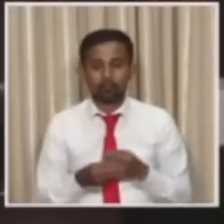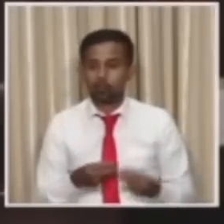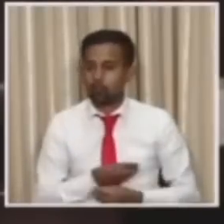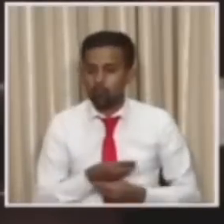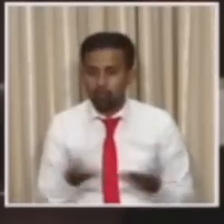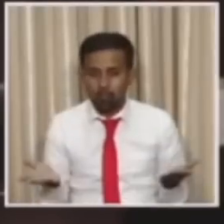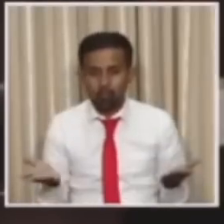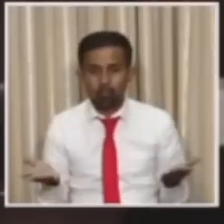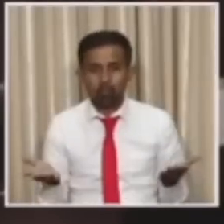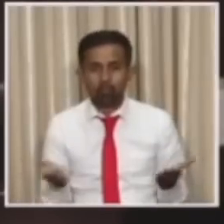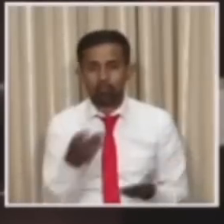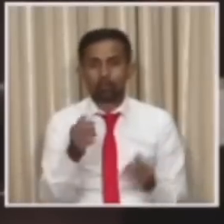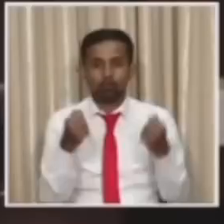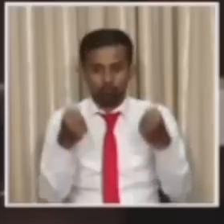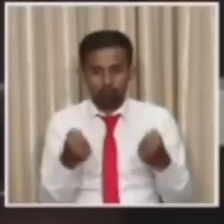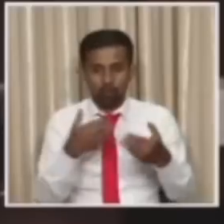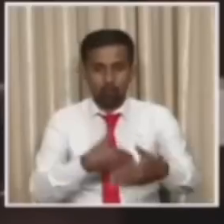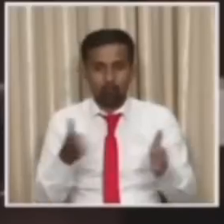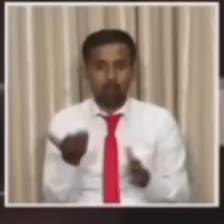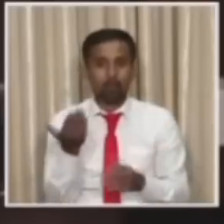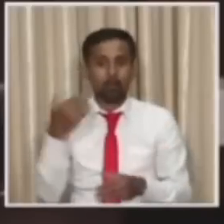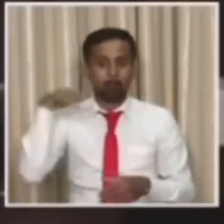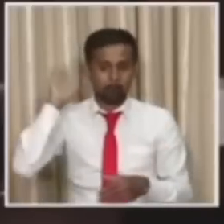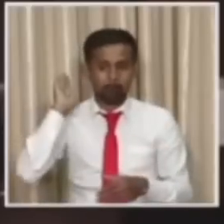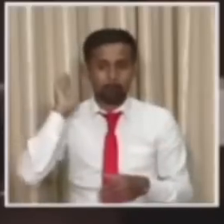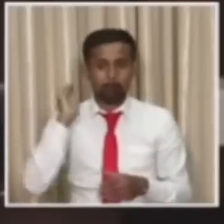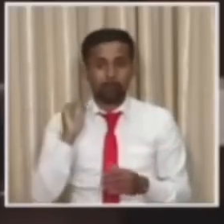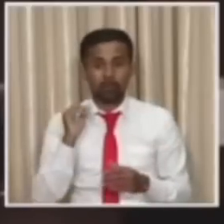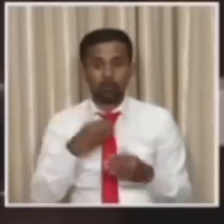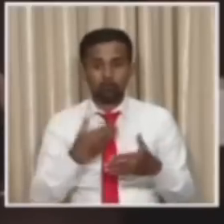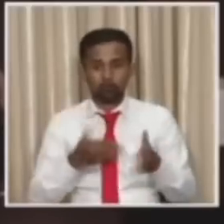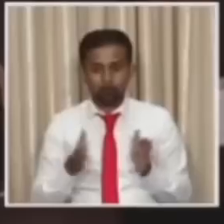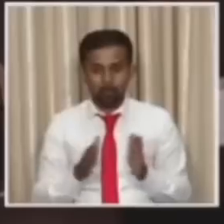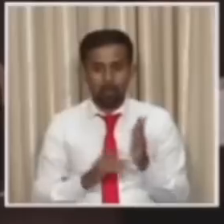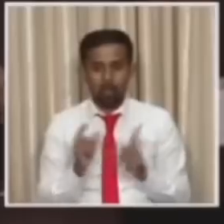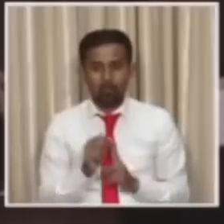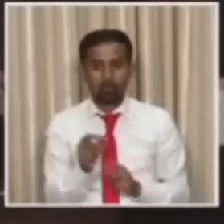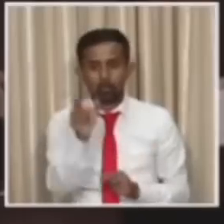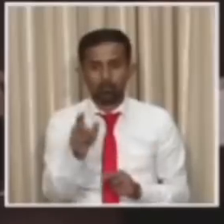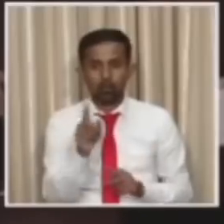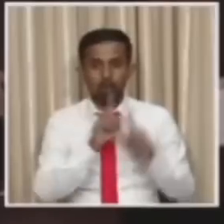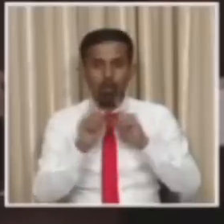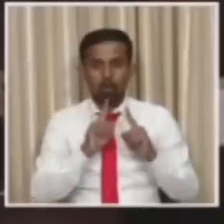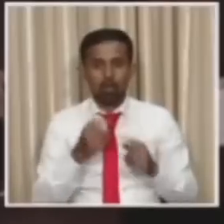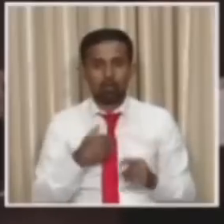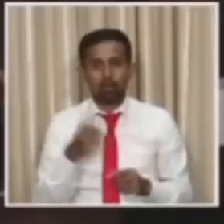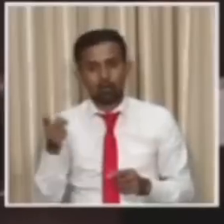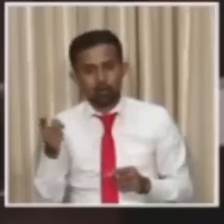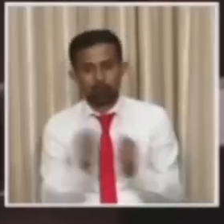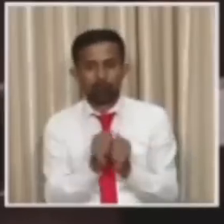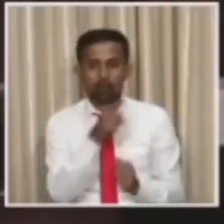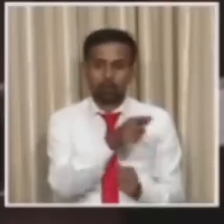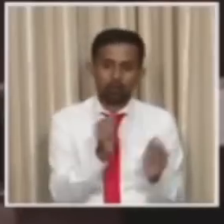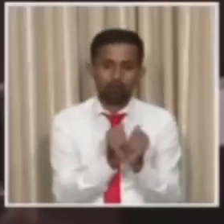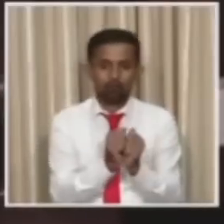කරේ ඔබතුමත් වාඩිලා හිටපු කැබිනට් එකේ පිටිපස්සේ එතුමා එතකොට ජේෂ්ඨ කැබිනට් මන්ත්‍රීවරුත් මෙතන ඉන්නවා අද ඔබතුමා කතා කරනවා අපි අරග කරනවා මේක කරන